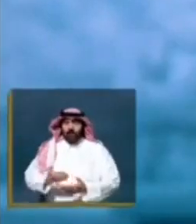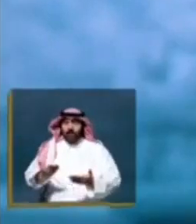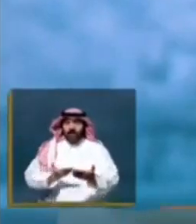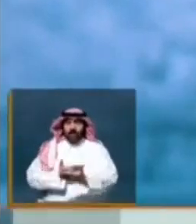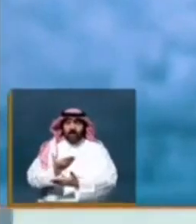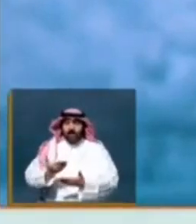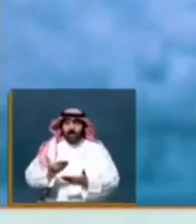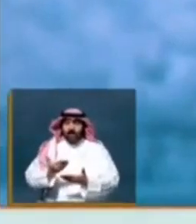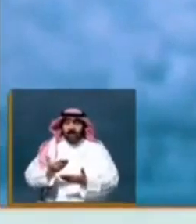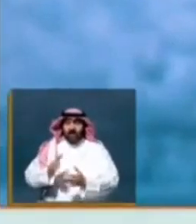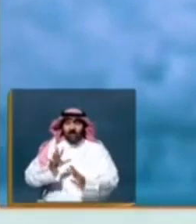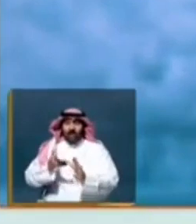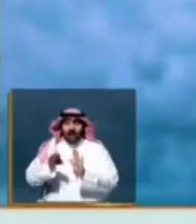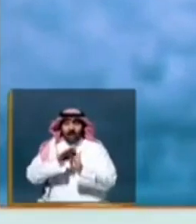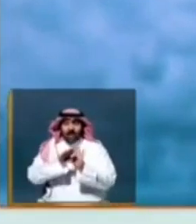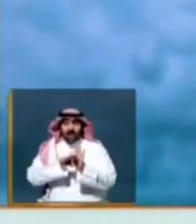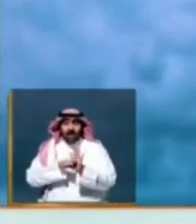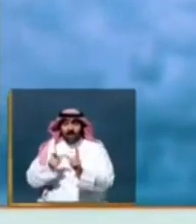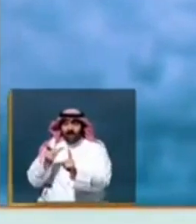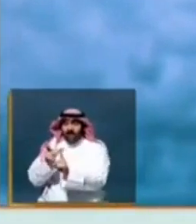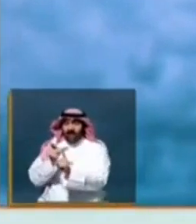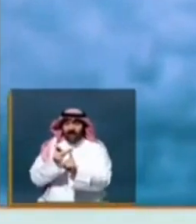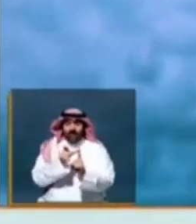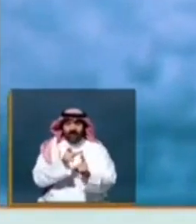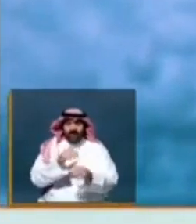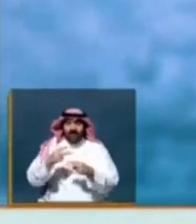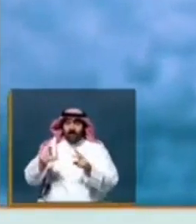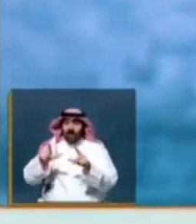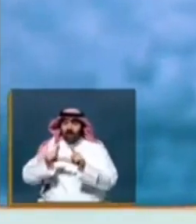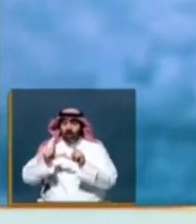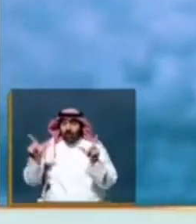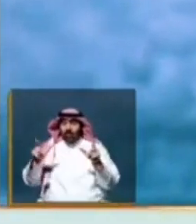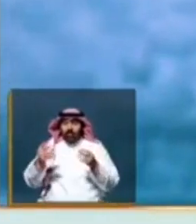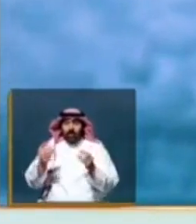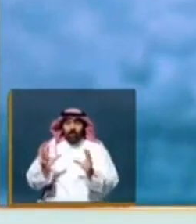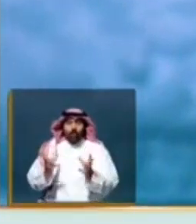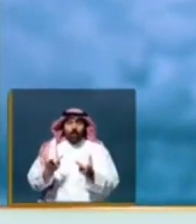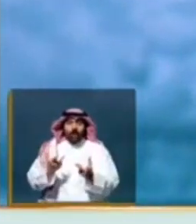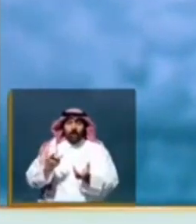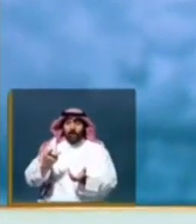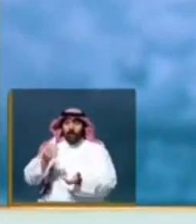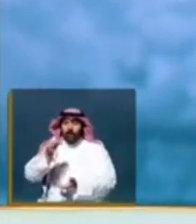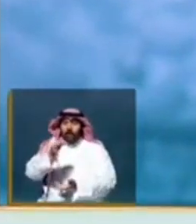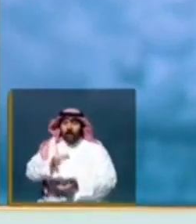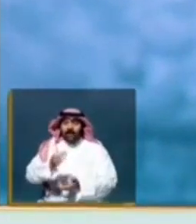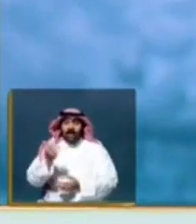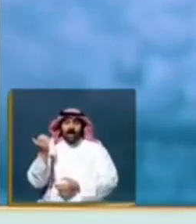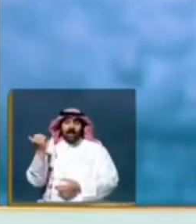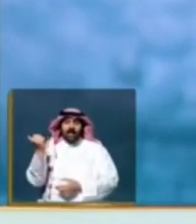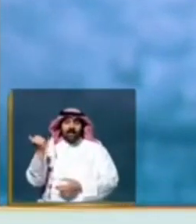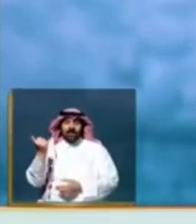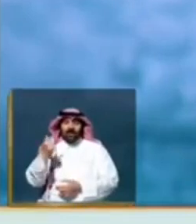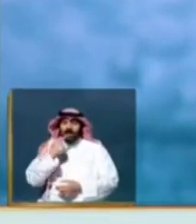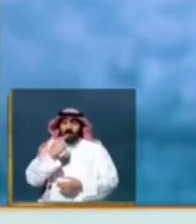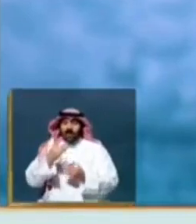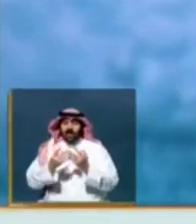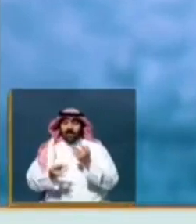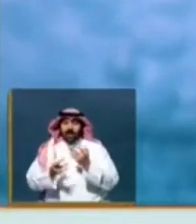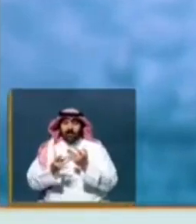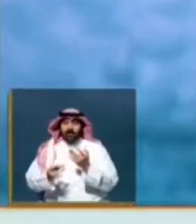تماشيا مع الإجراءات الاحترازية والوقائية من فيروس كورونا، أطلقت في منطقة القصيم حملة التبرع